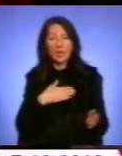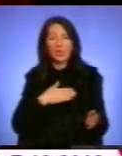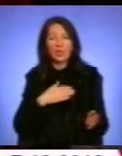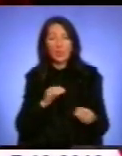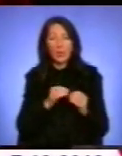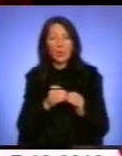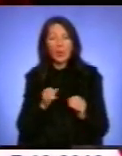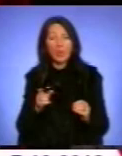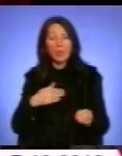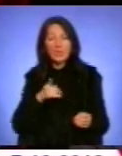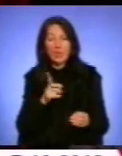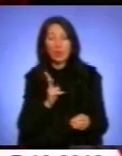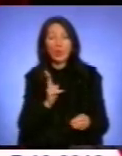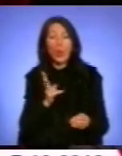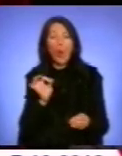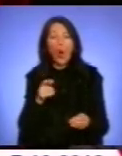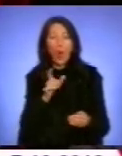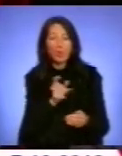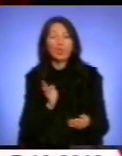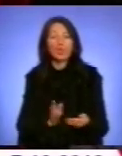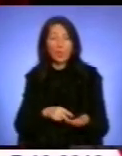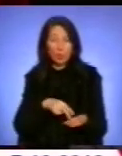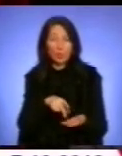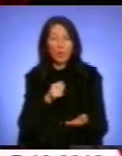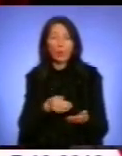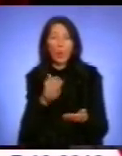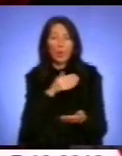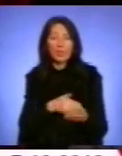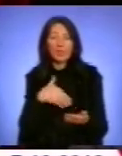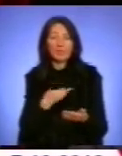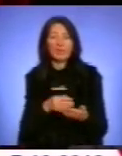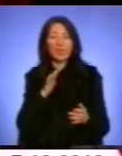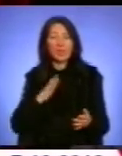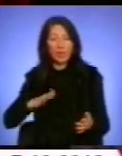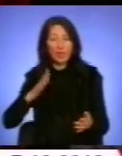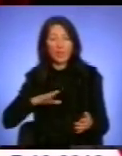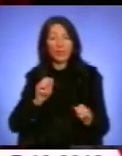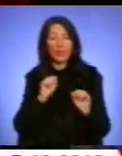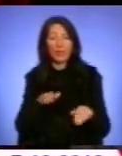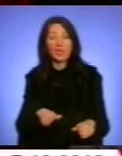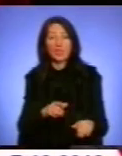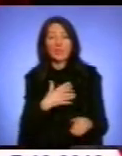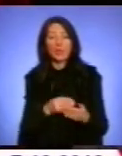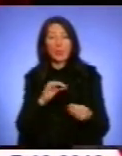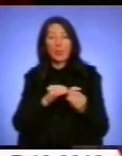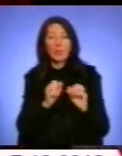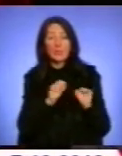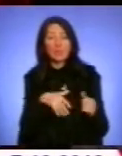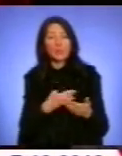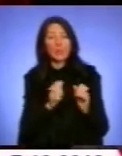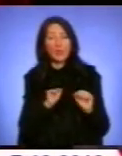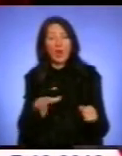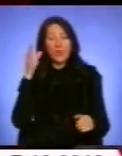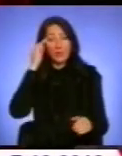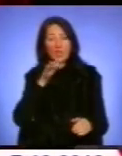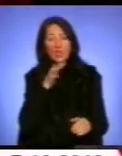ті, до кого люди йдуть дуже часто, як до останньої своєї надії, для того, щоб вирішити свою проблему або захистити свої права. І враховуючи час,